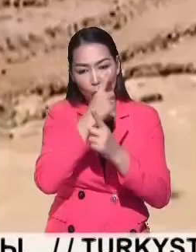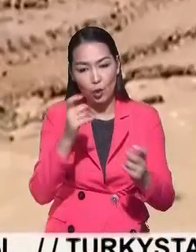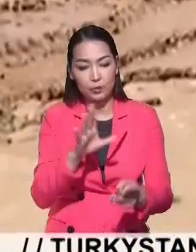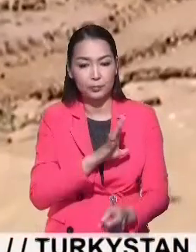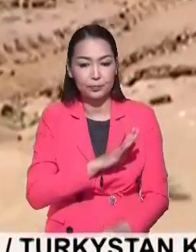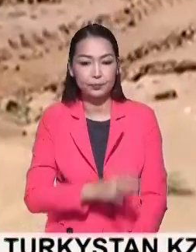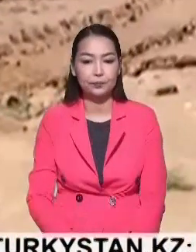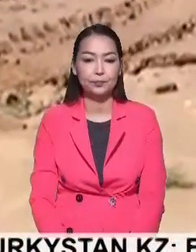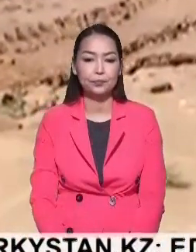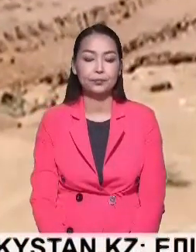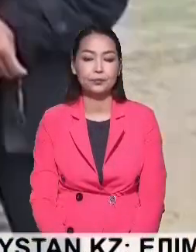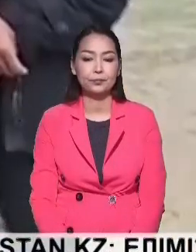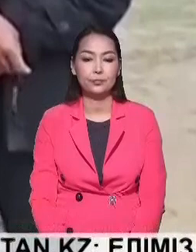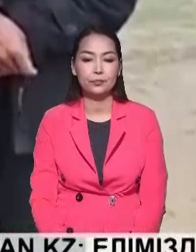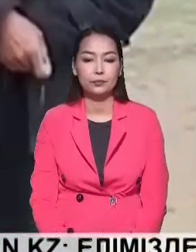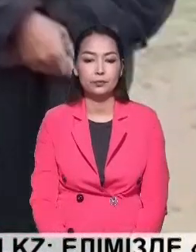жариялады.